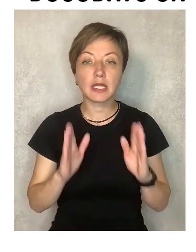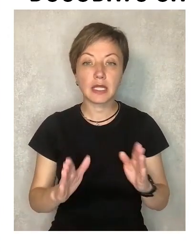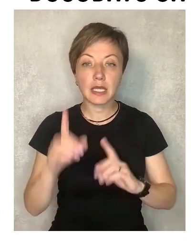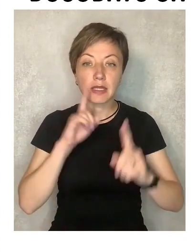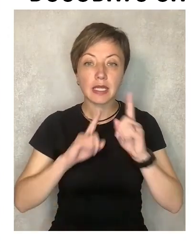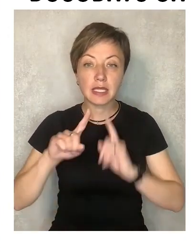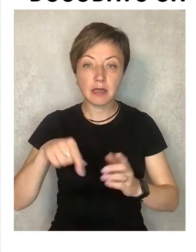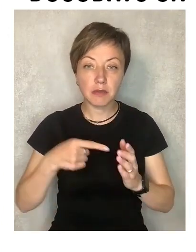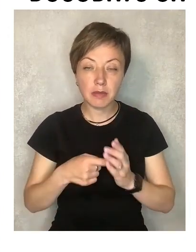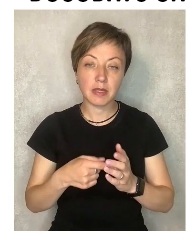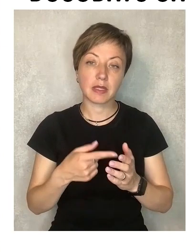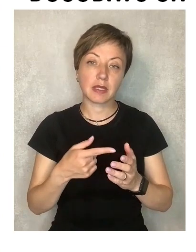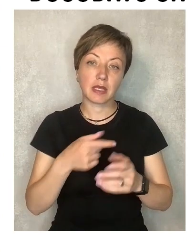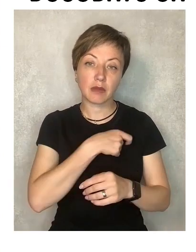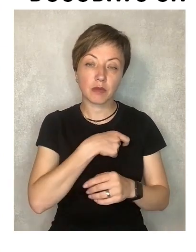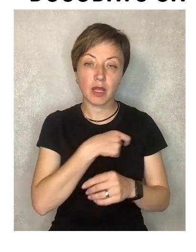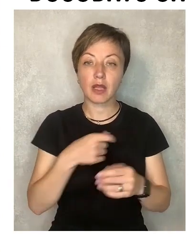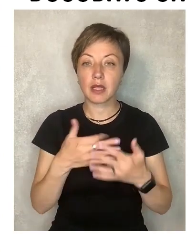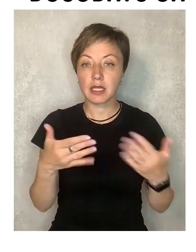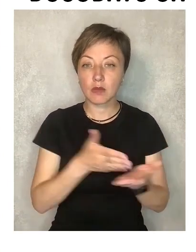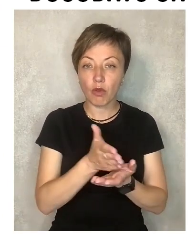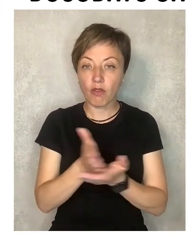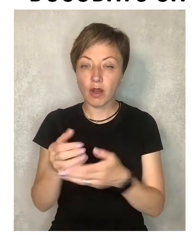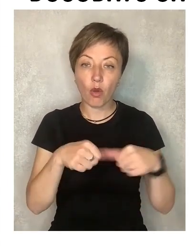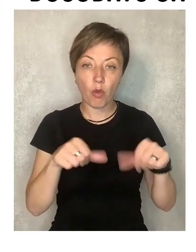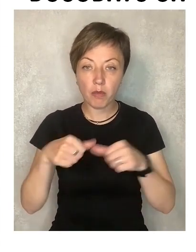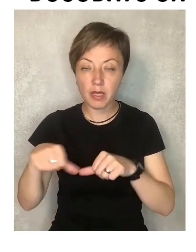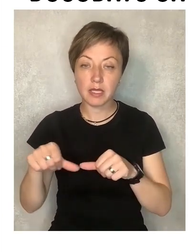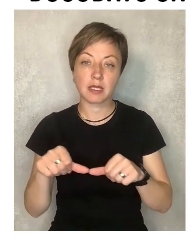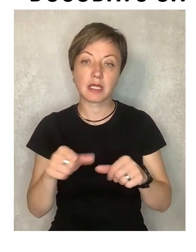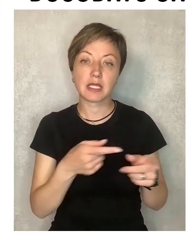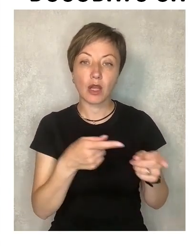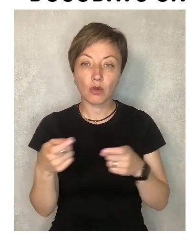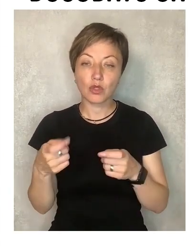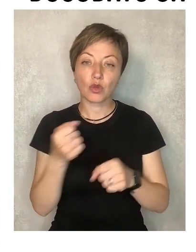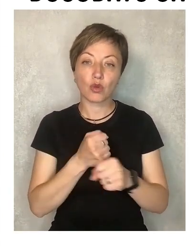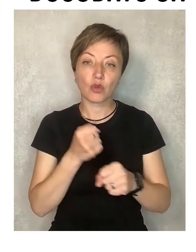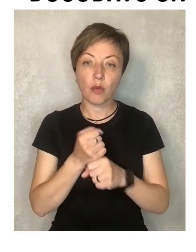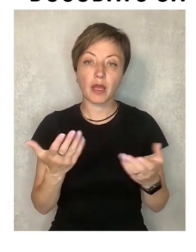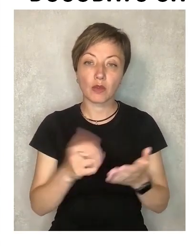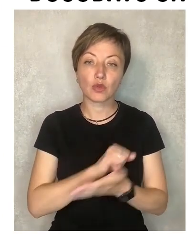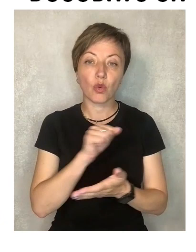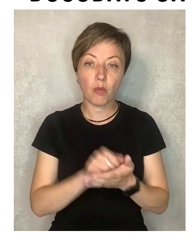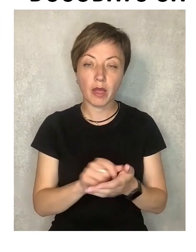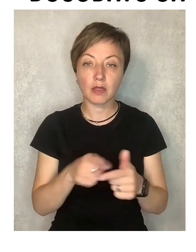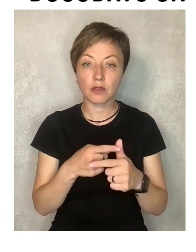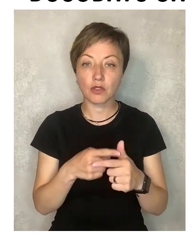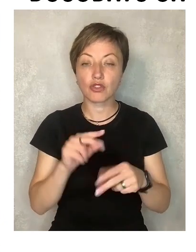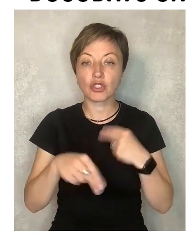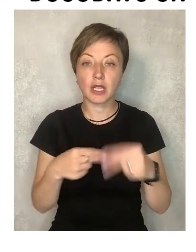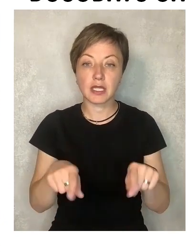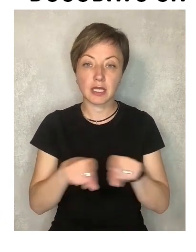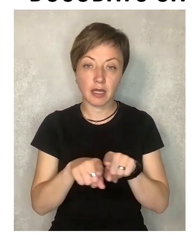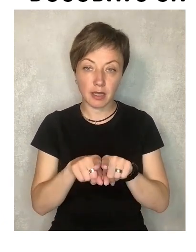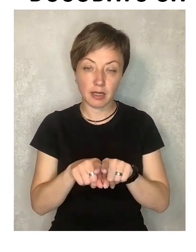ще різні от, там, профільні комісії, депутати і залучення до розробки якихось документів через такі стратсесії.